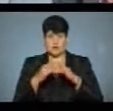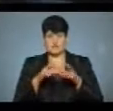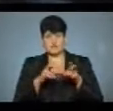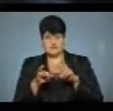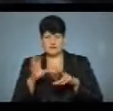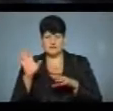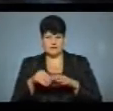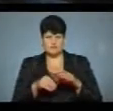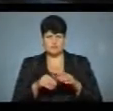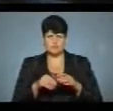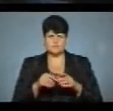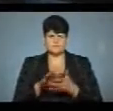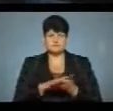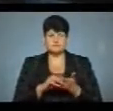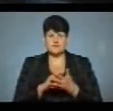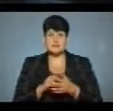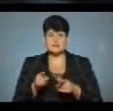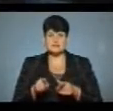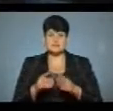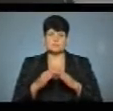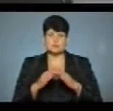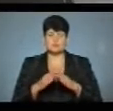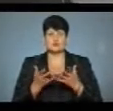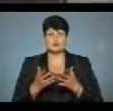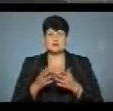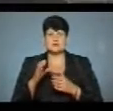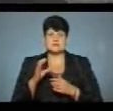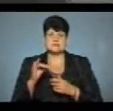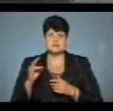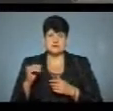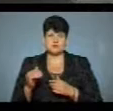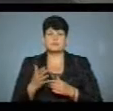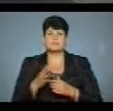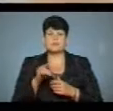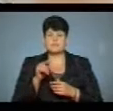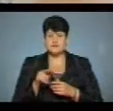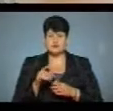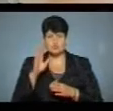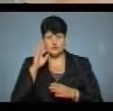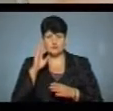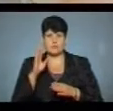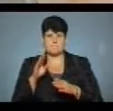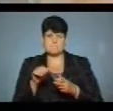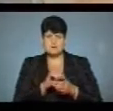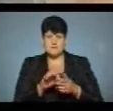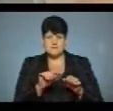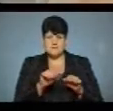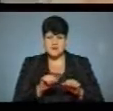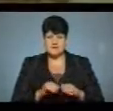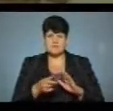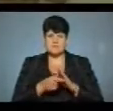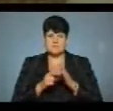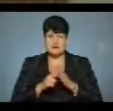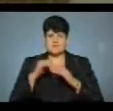побито. Це будинок місцевого жителя Івана Савіцького на вулиці Кирничній. Чоловік прибирає в кімнаті залишки стелі, яка впала